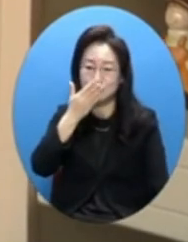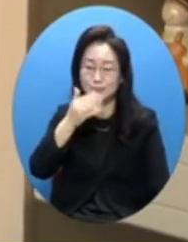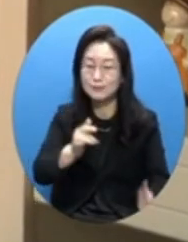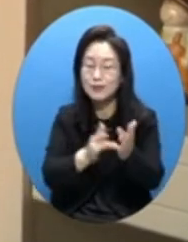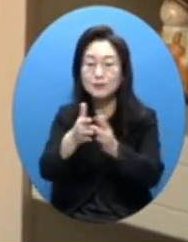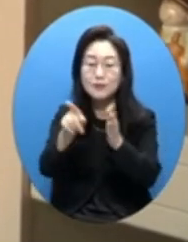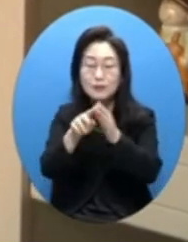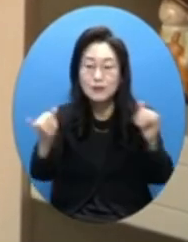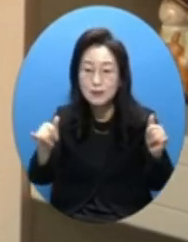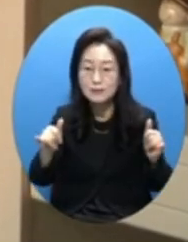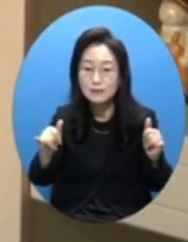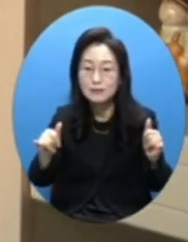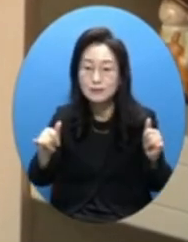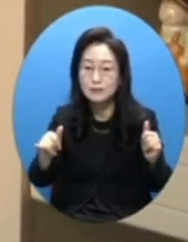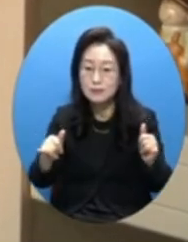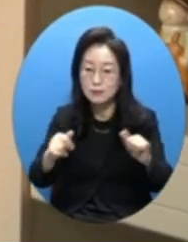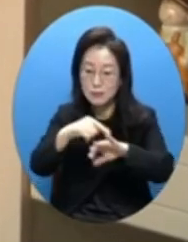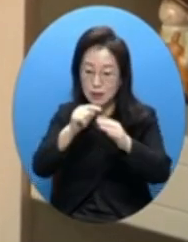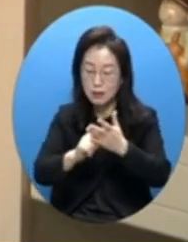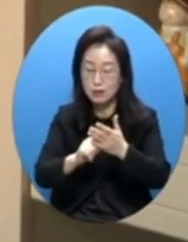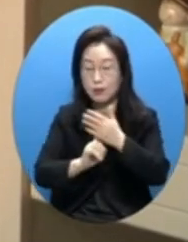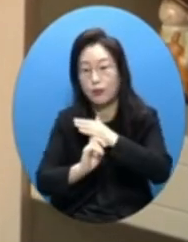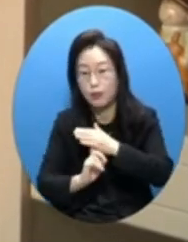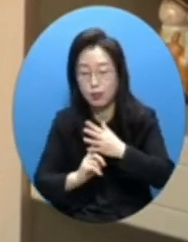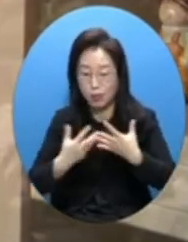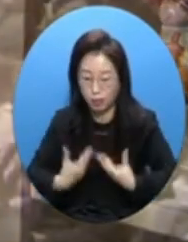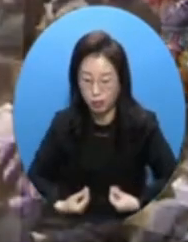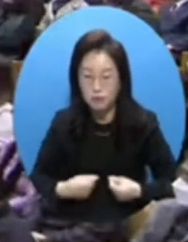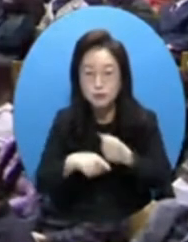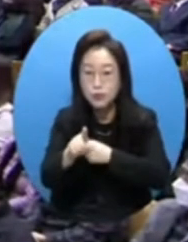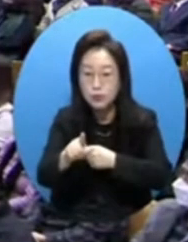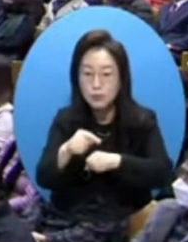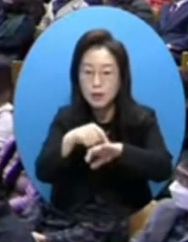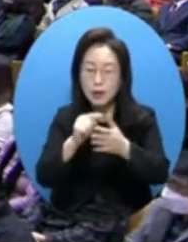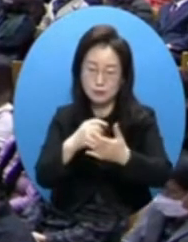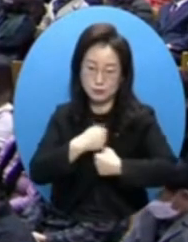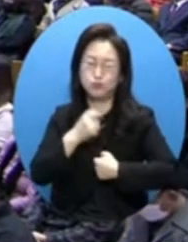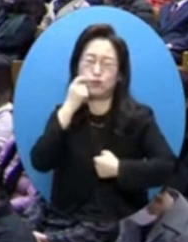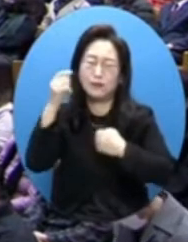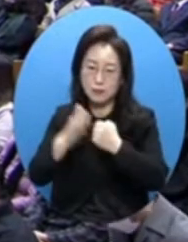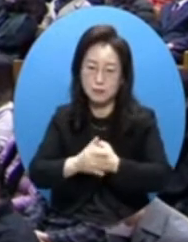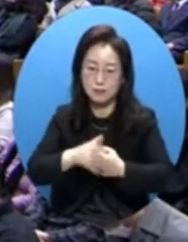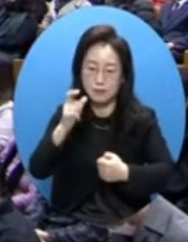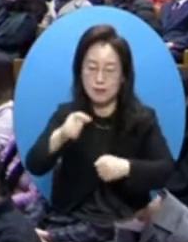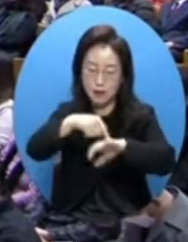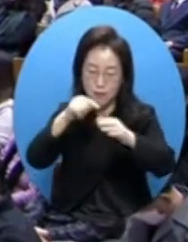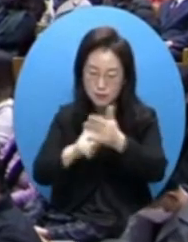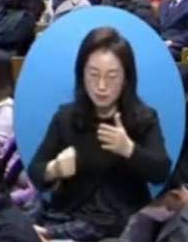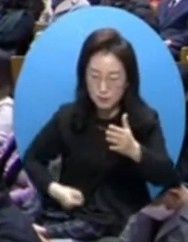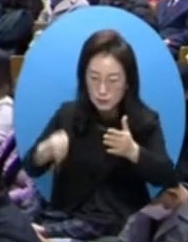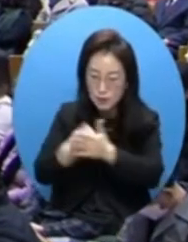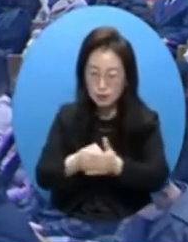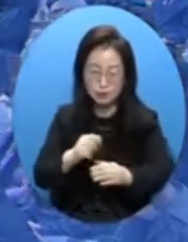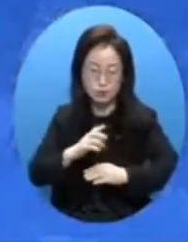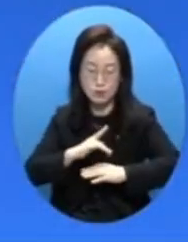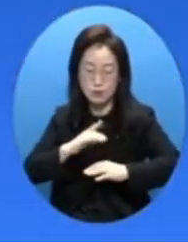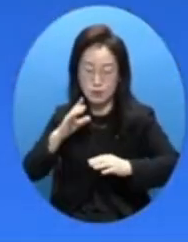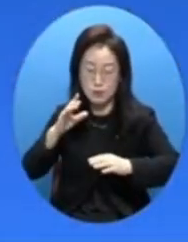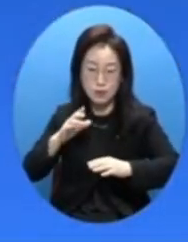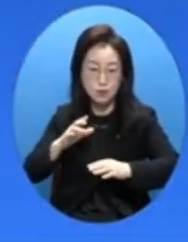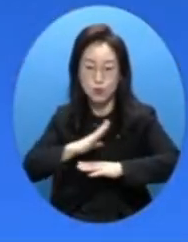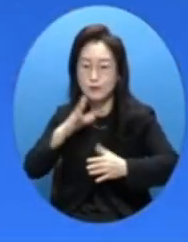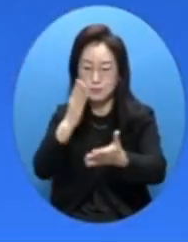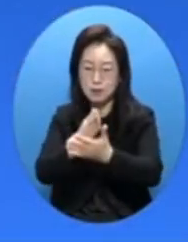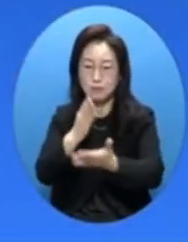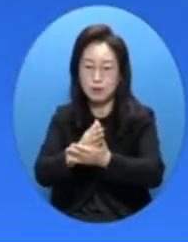믿는 사람들이 무너지는 것은 마음을 지키지 못해 무너지는 것입니다. 마음을 강하게 하고 담대하고 두려워하고 놀라지 말며 약속의